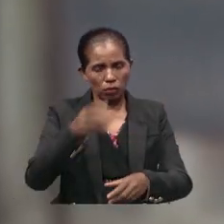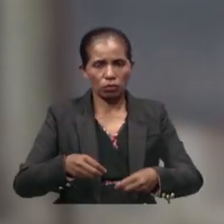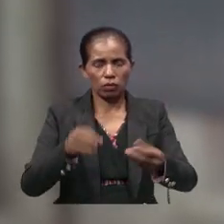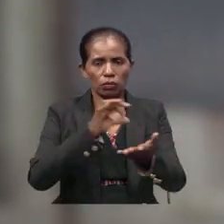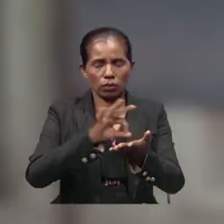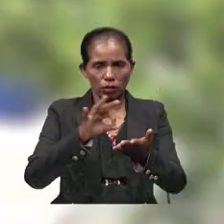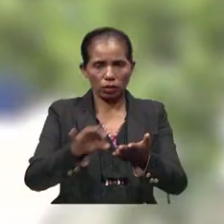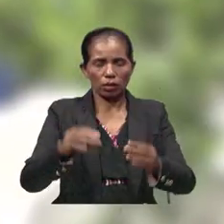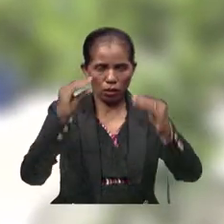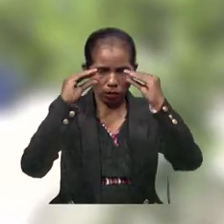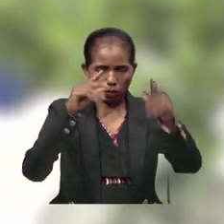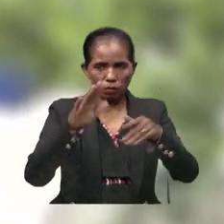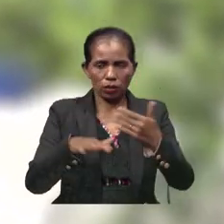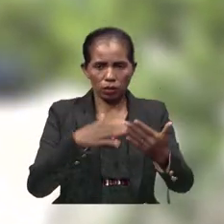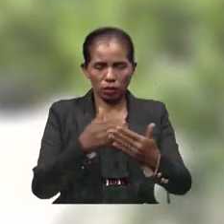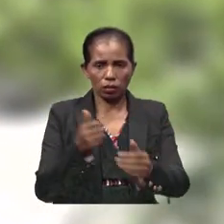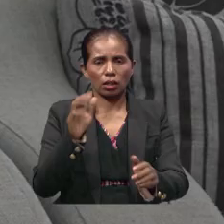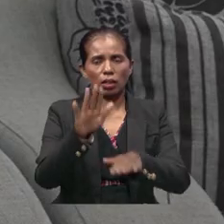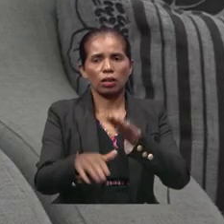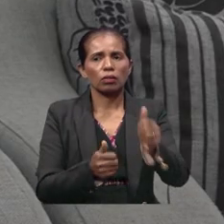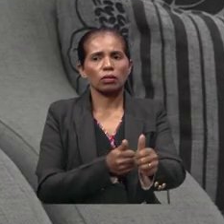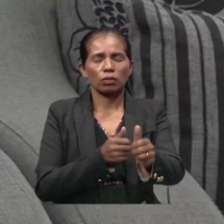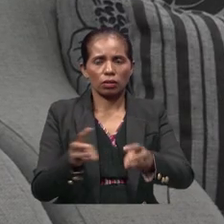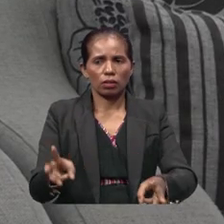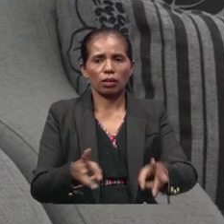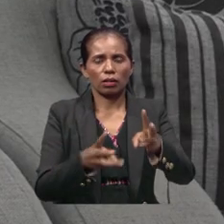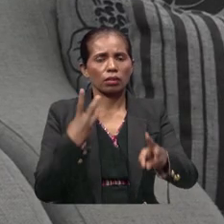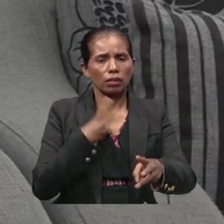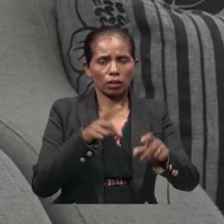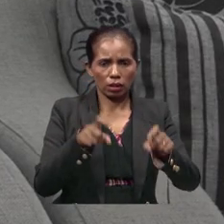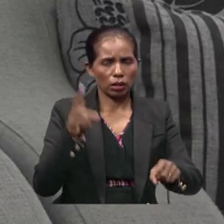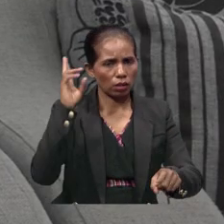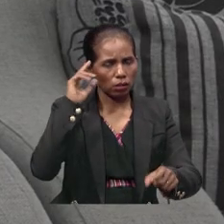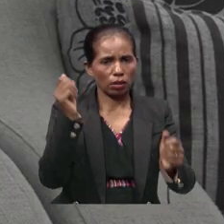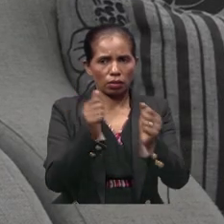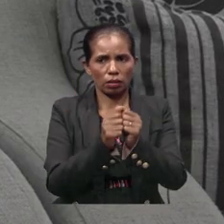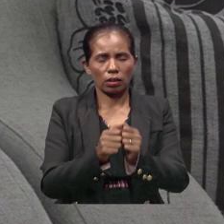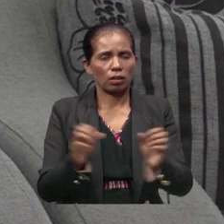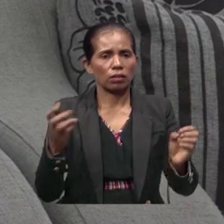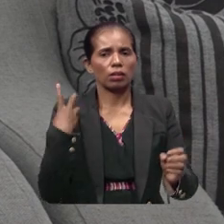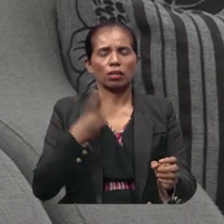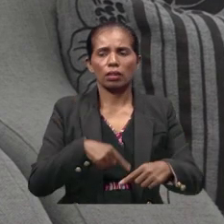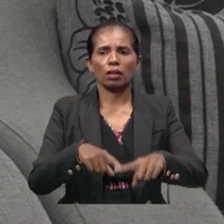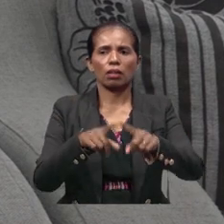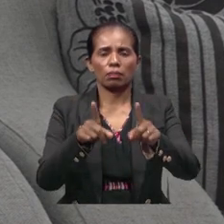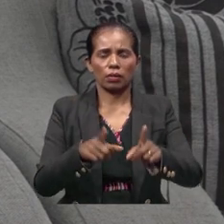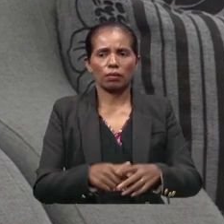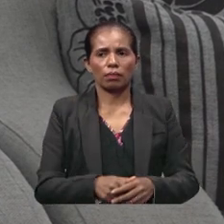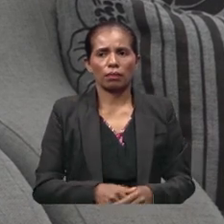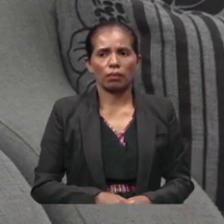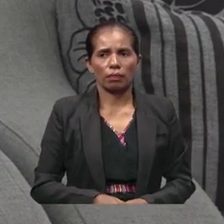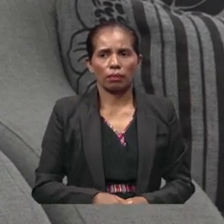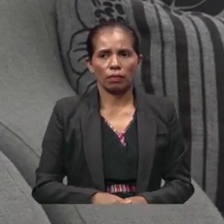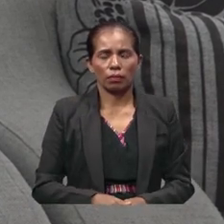formação no educa comunidade atu lautir dalan los. Ente tem que rona malu. Não se te pode,